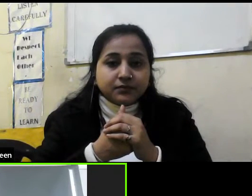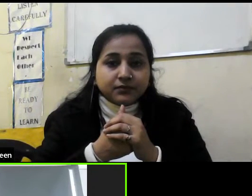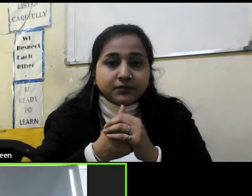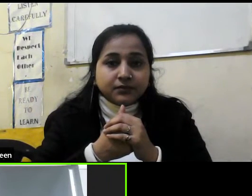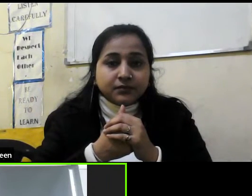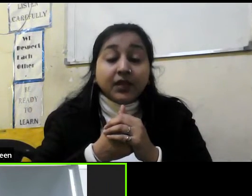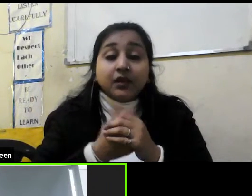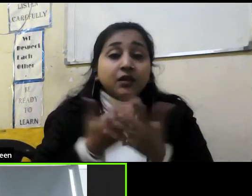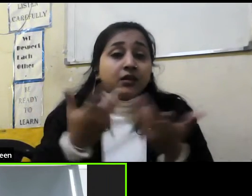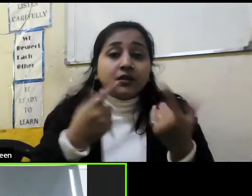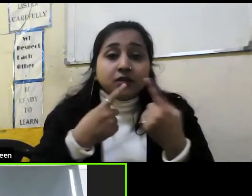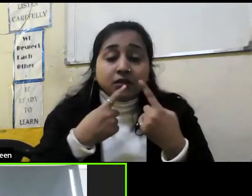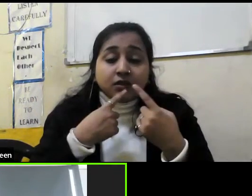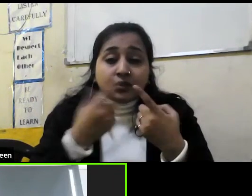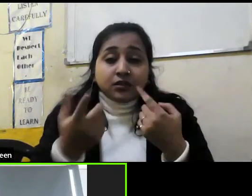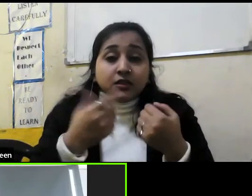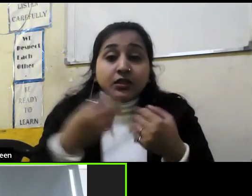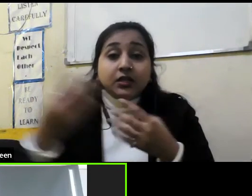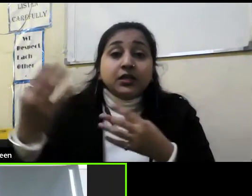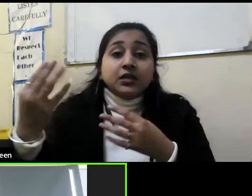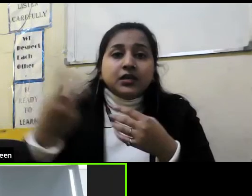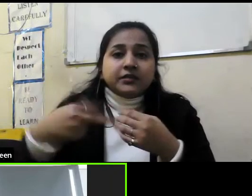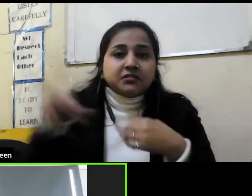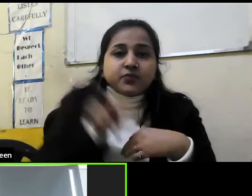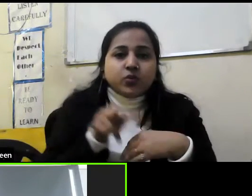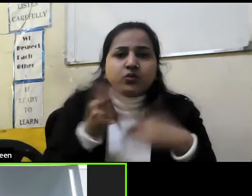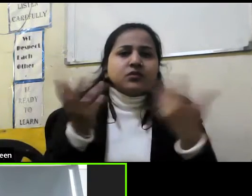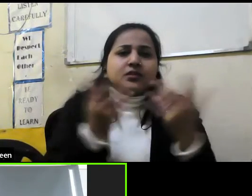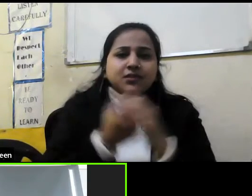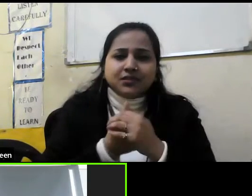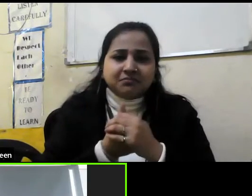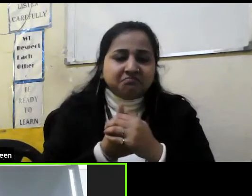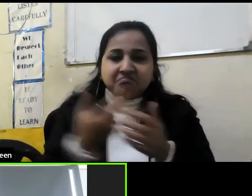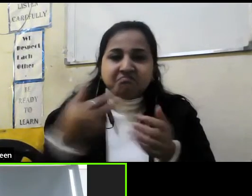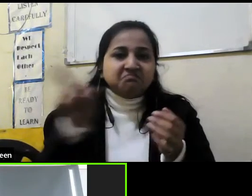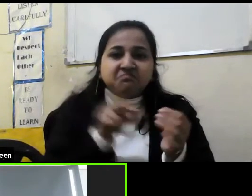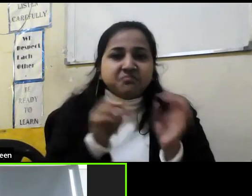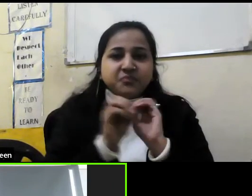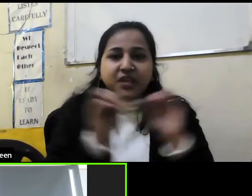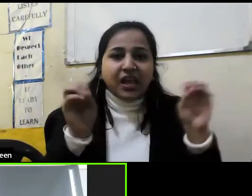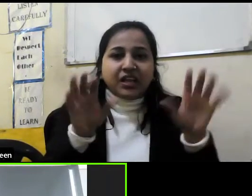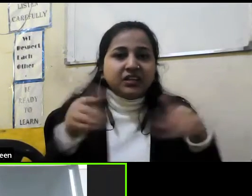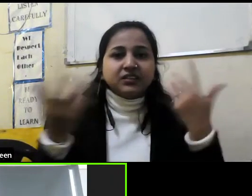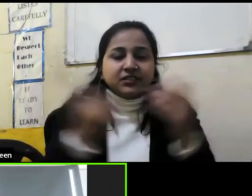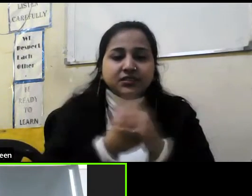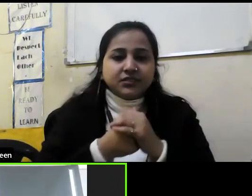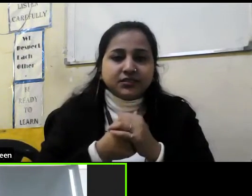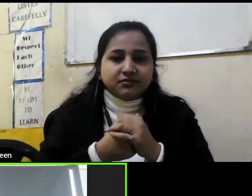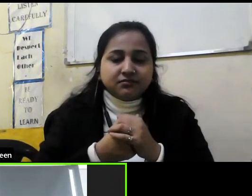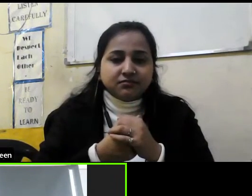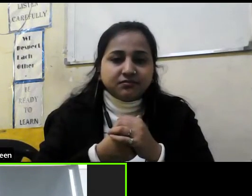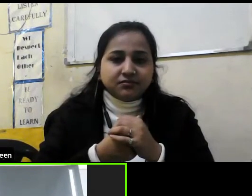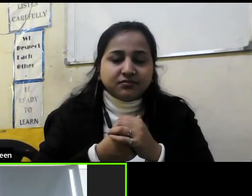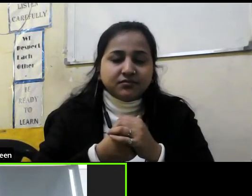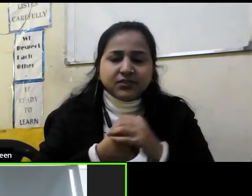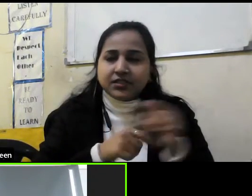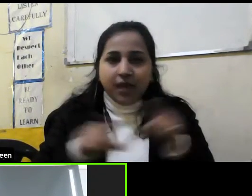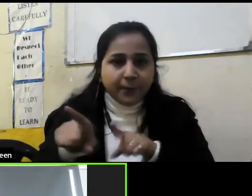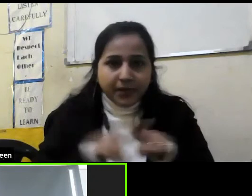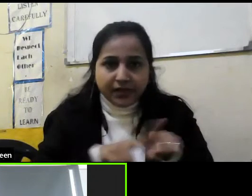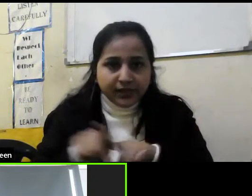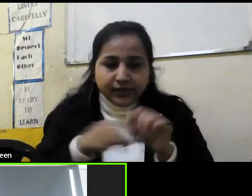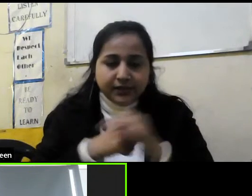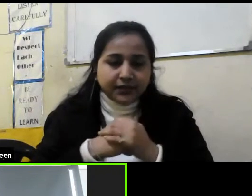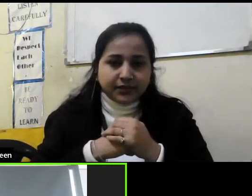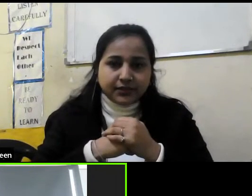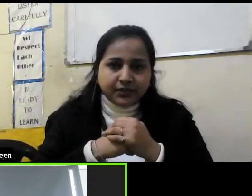फ्रैंकली हमें जो रिस्पांस मिलना चाहिए वो नहीं मिल पा रहा है. जैसे